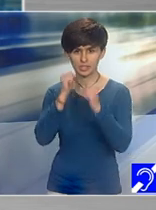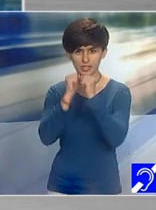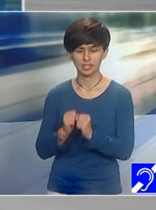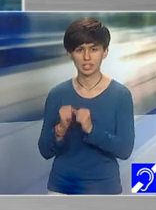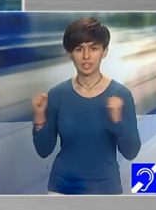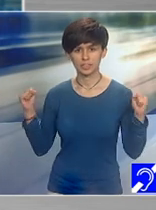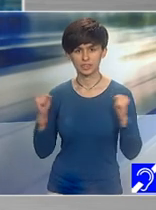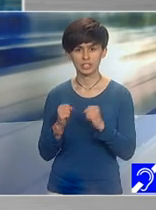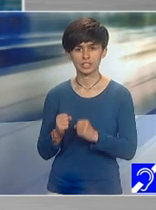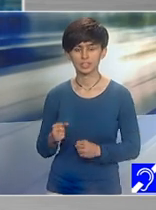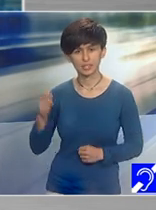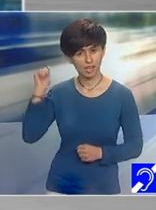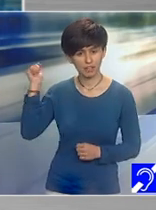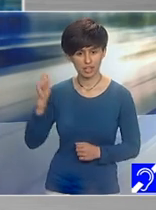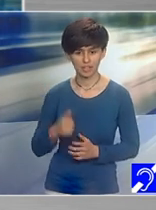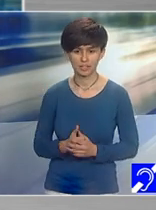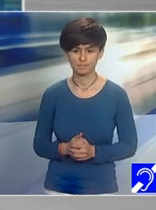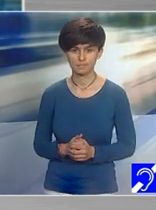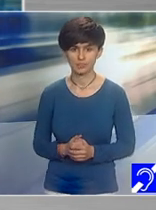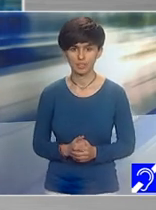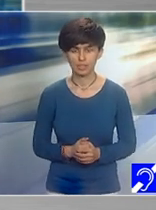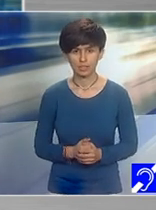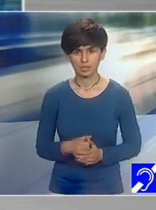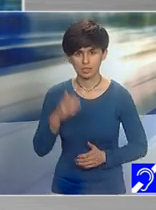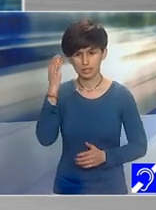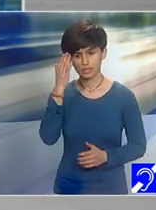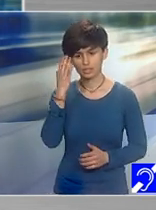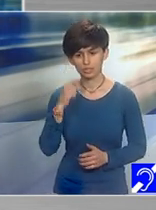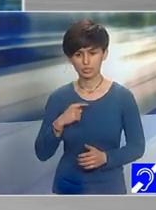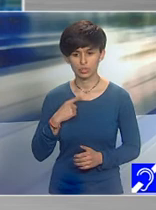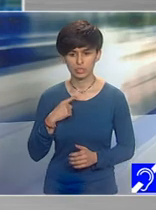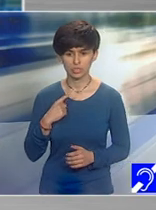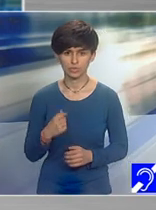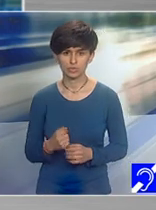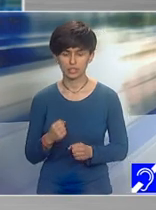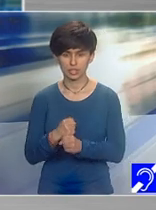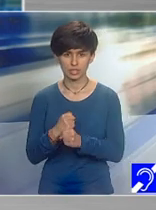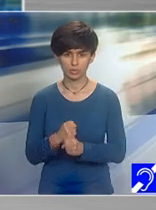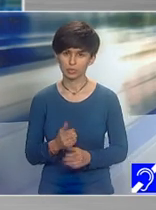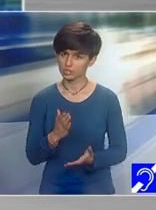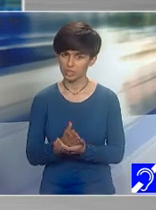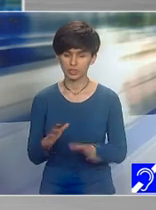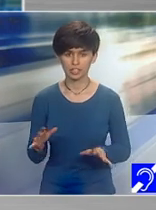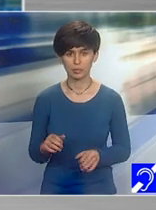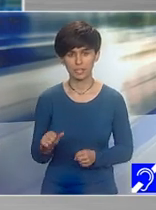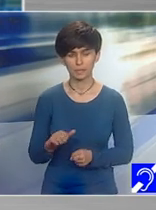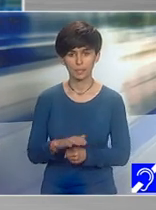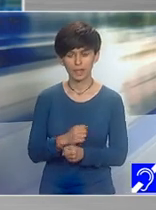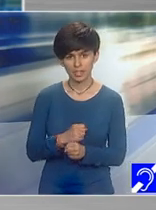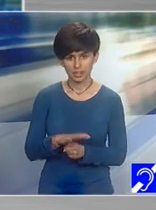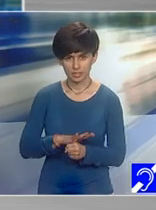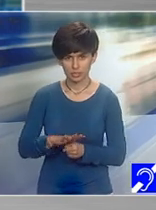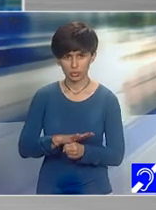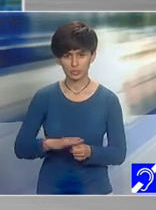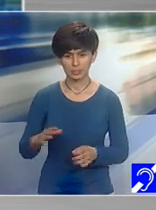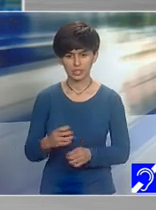toate vârstele, ca și școli. Sunt în lucru și se vor termina până în toamnă prin fonduri